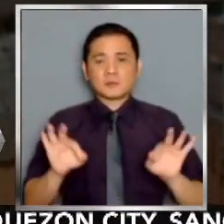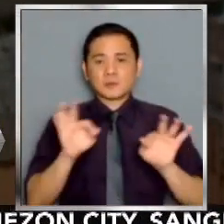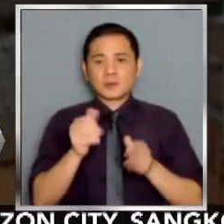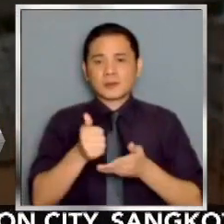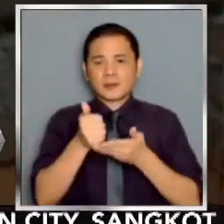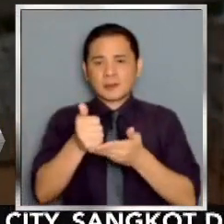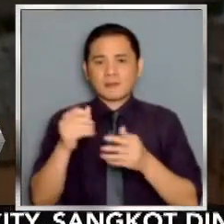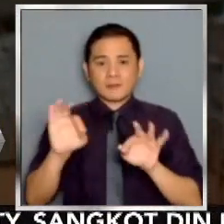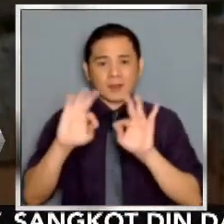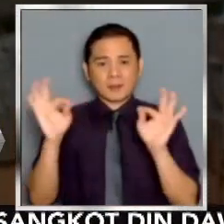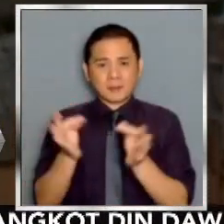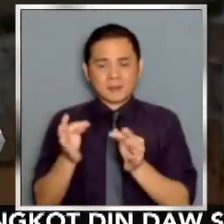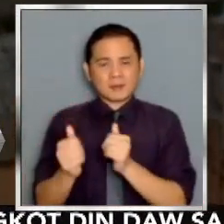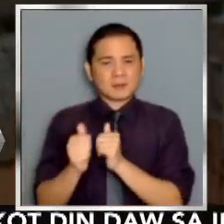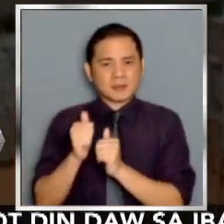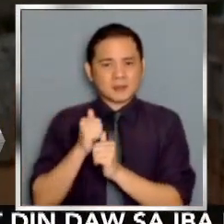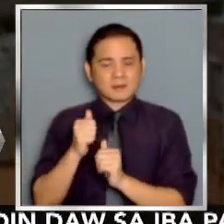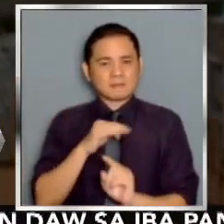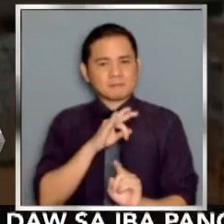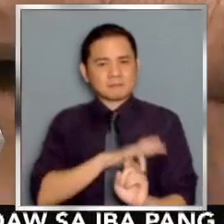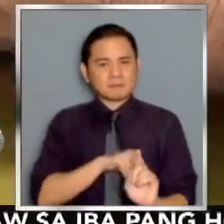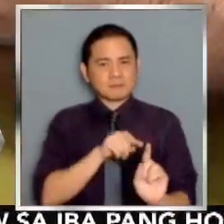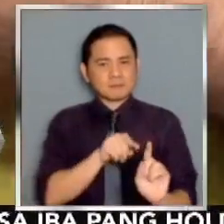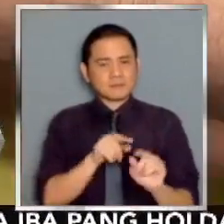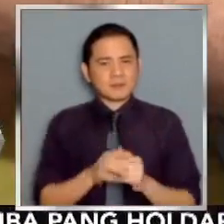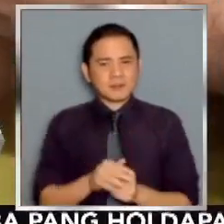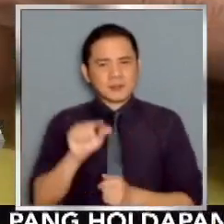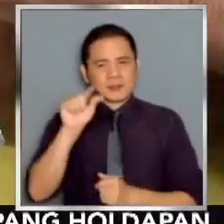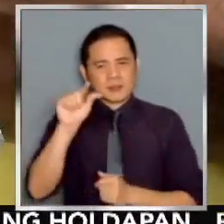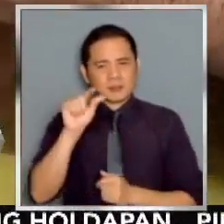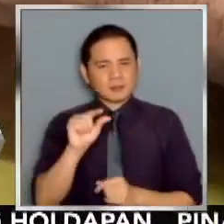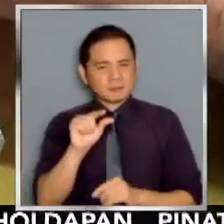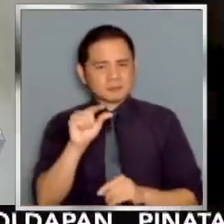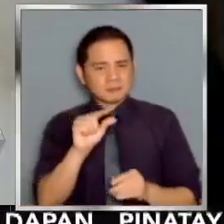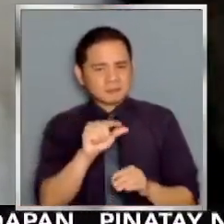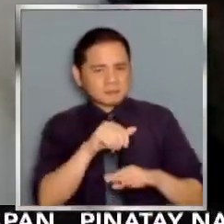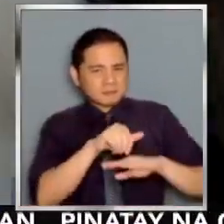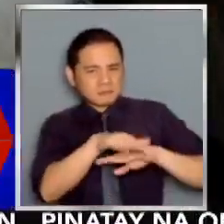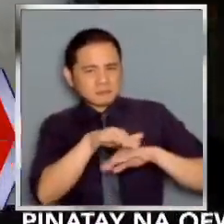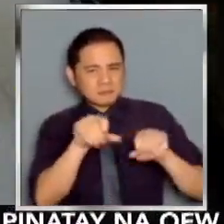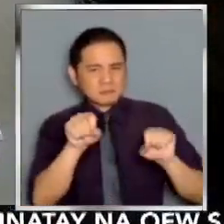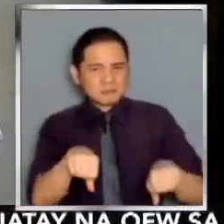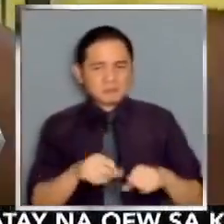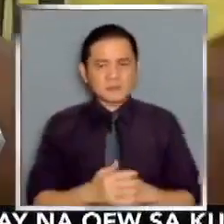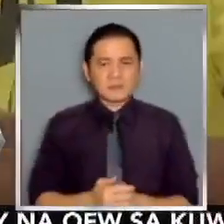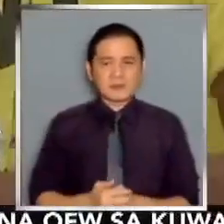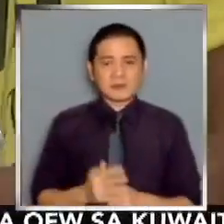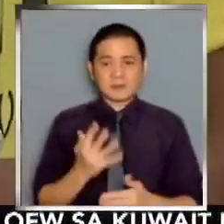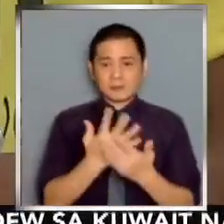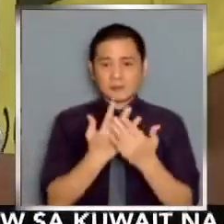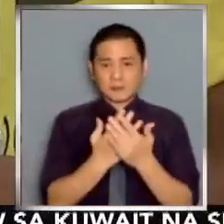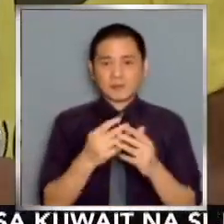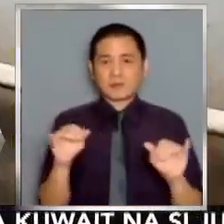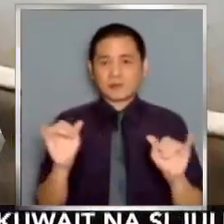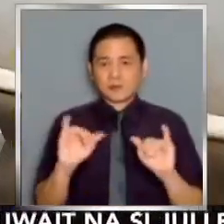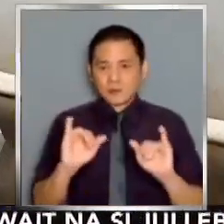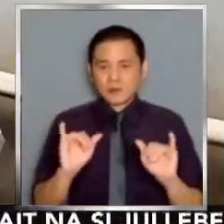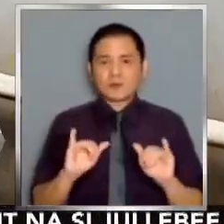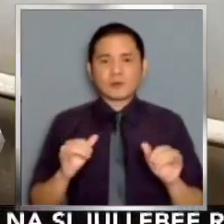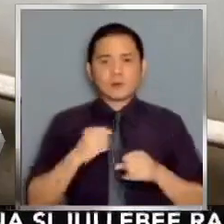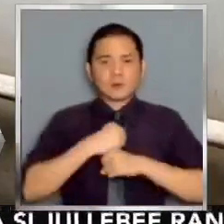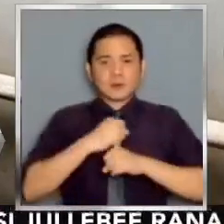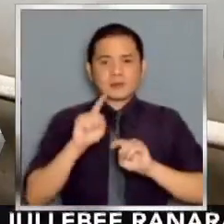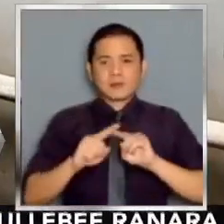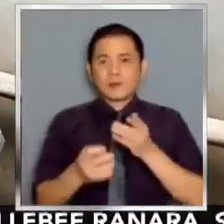ng kahit papaano, konti. Sinasanay rin ng mga inmates sa pagluluto ng mga putahe mula sa rabbit, gaya ng